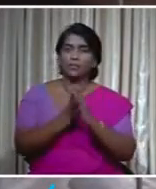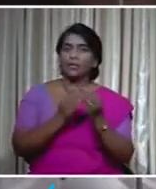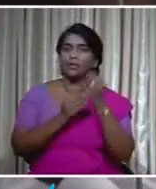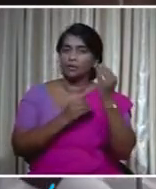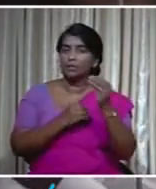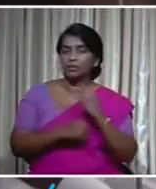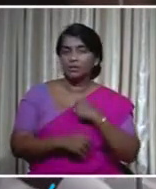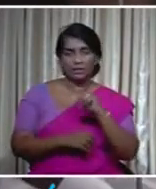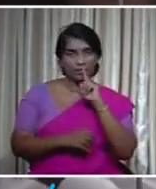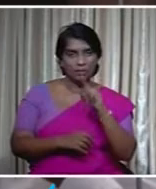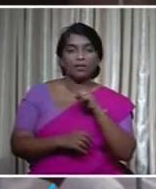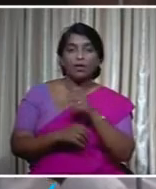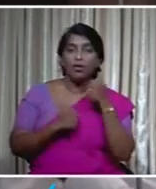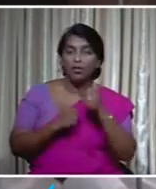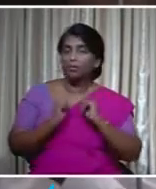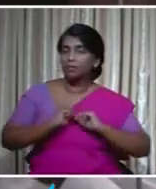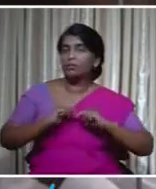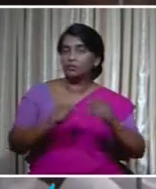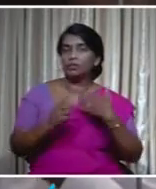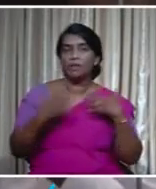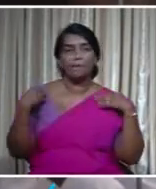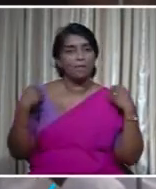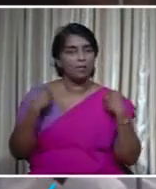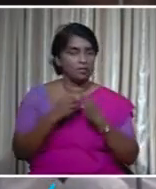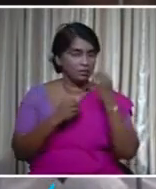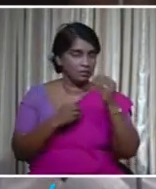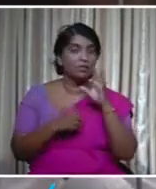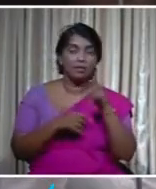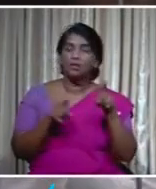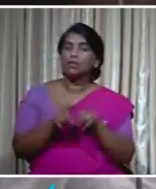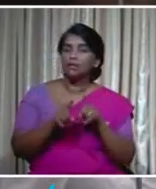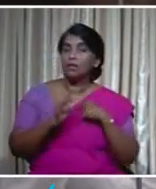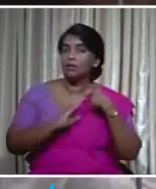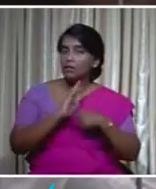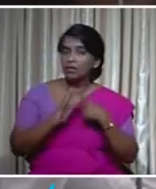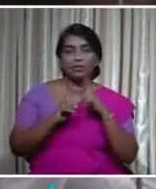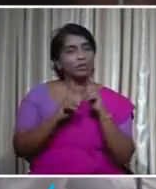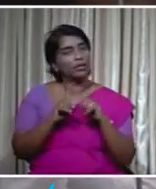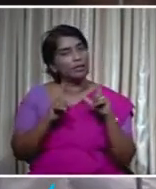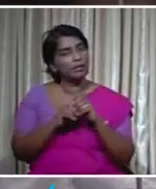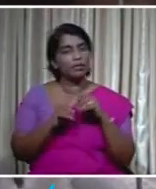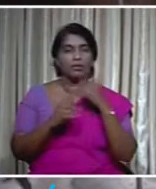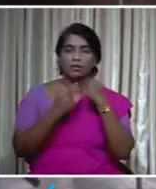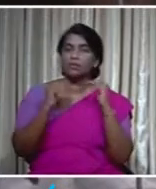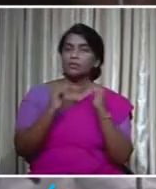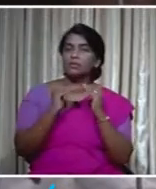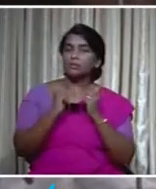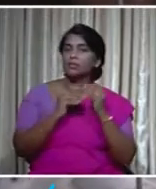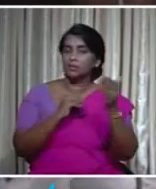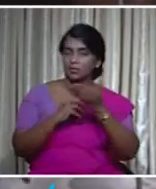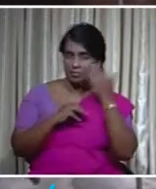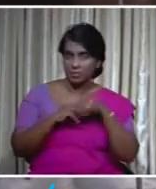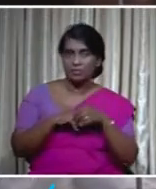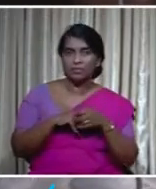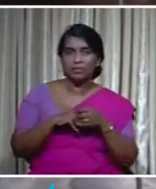பயணத்தை அவர்களுக்கு ஏற்படுத்தி கொடுங்கள். அப்பொழுதுதான் இந்த நாட்டிலே கல்வியினுடைய ஒரு சமத்தன்மையை நீங்களால் ஏற்படுத்த முடியும். அதனால்